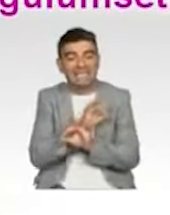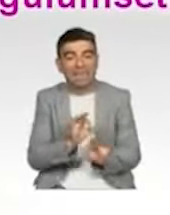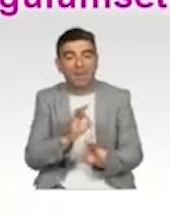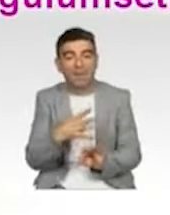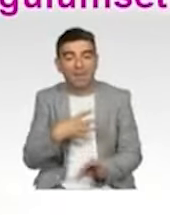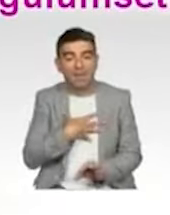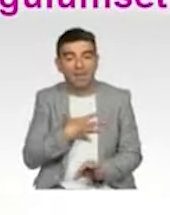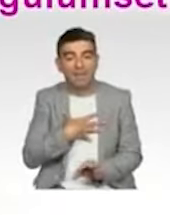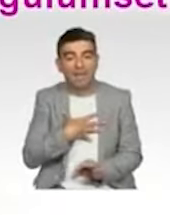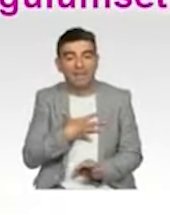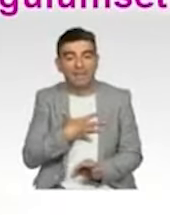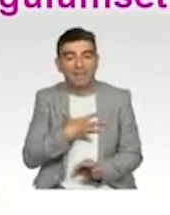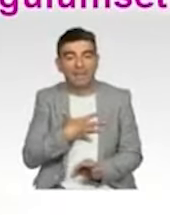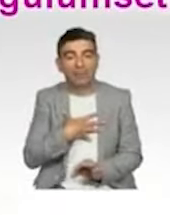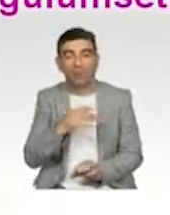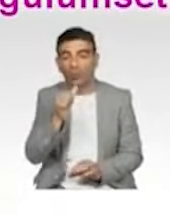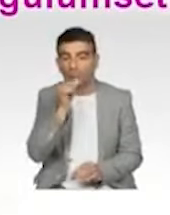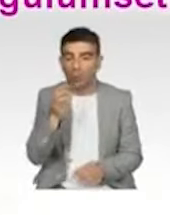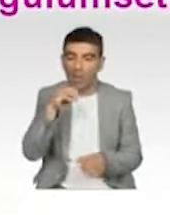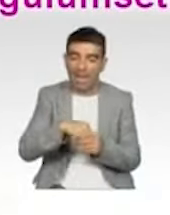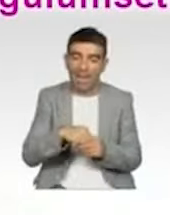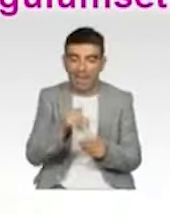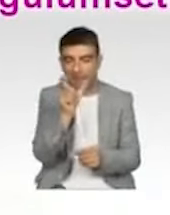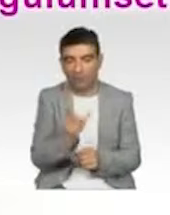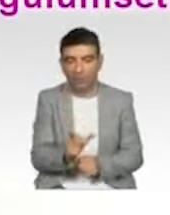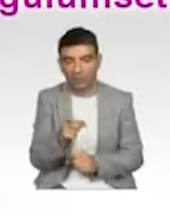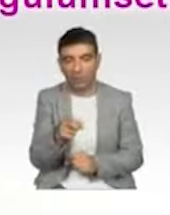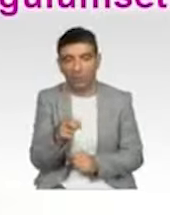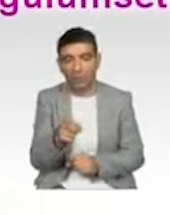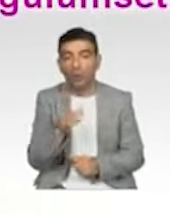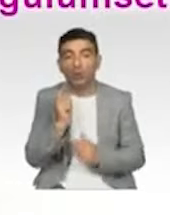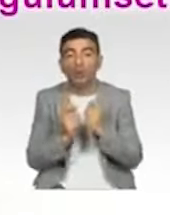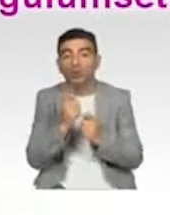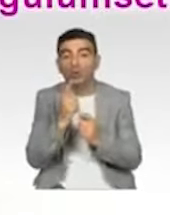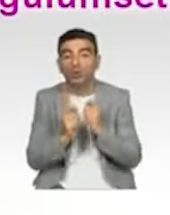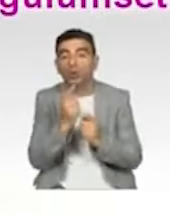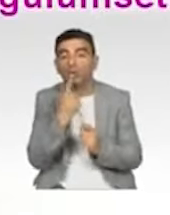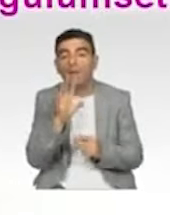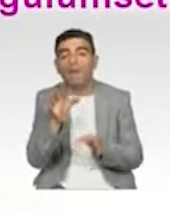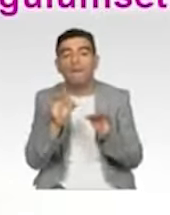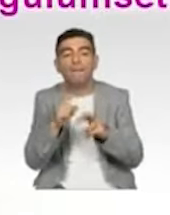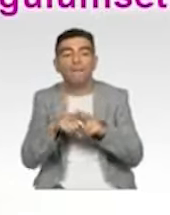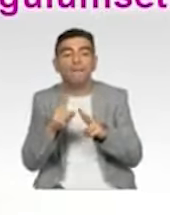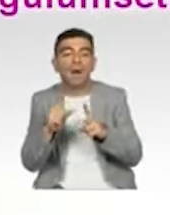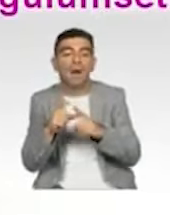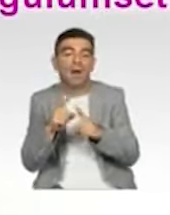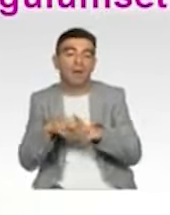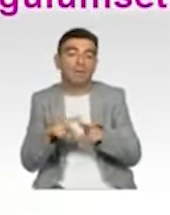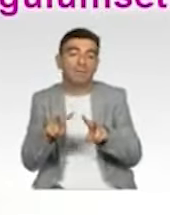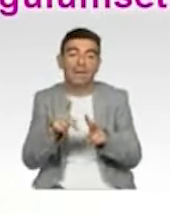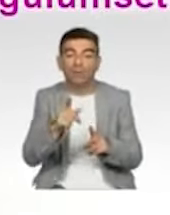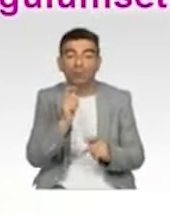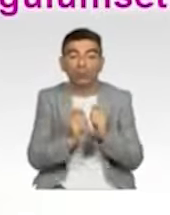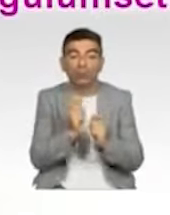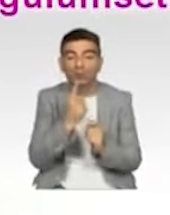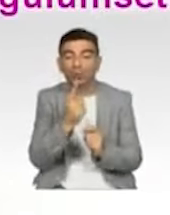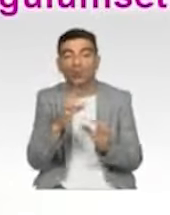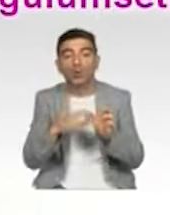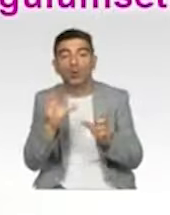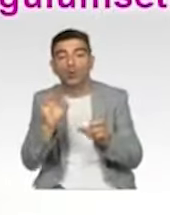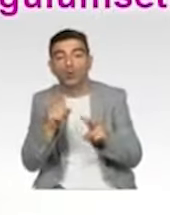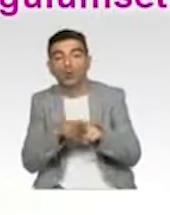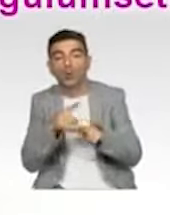preslenmiş ve su eklenmiş hali. Yani onlar süt dememek lazım. Badem suyu demek lazım aslında. Soyanın suyu demek